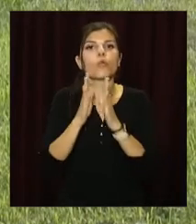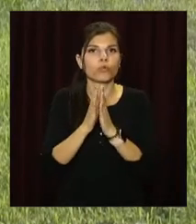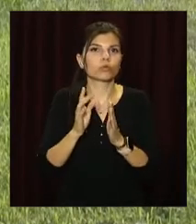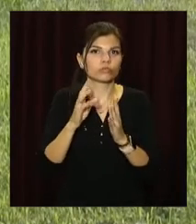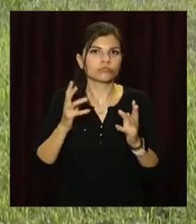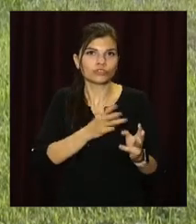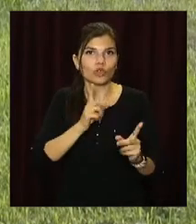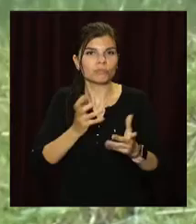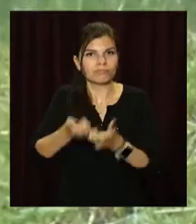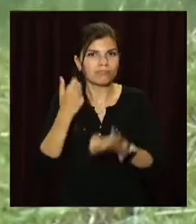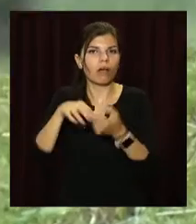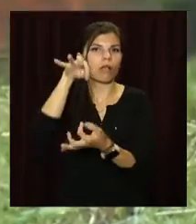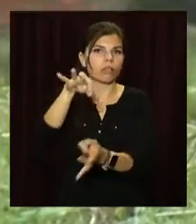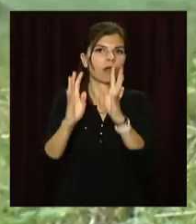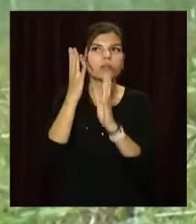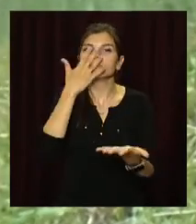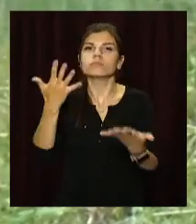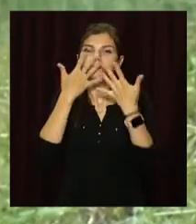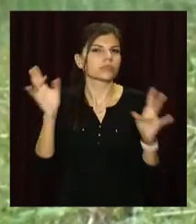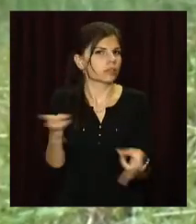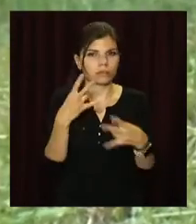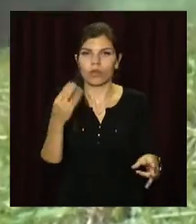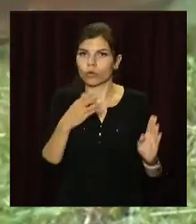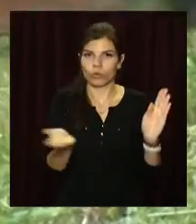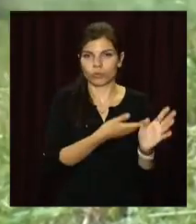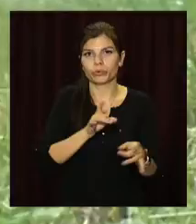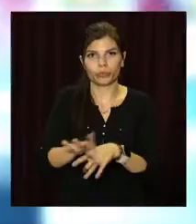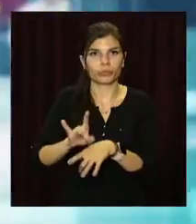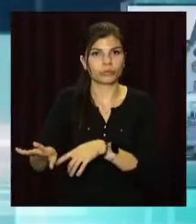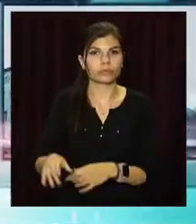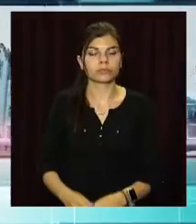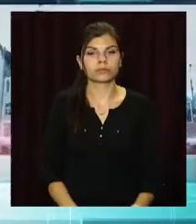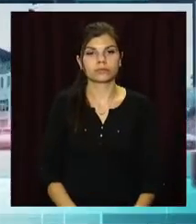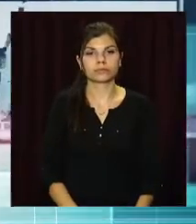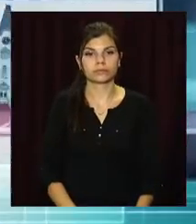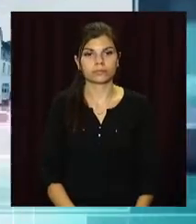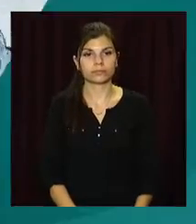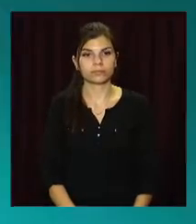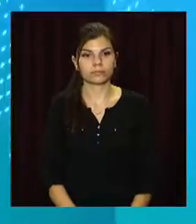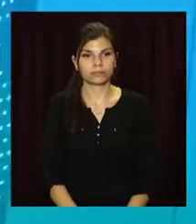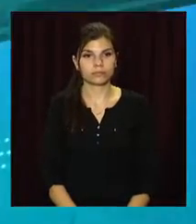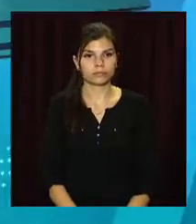з корінням. Дар'я Пшниша, Сергій Язовських, Open News, телеканал «Відкритий».